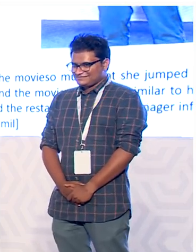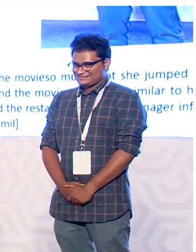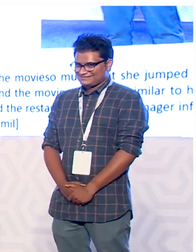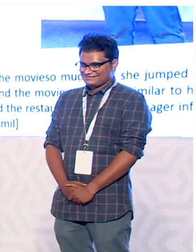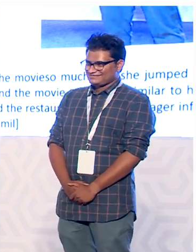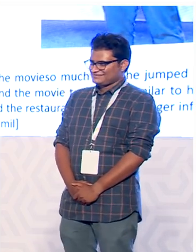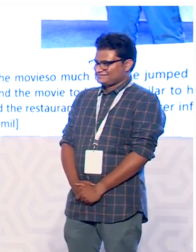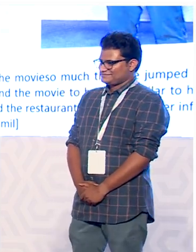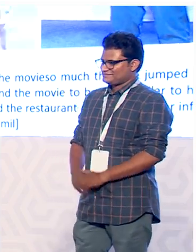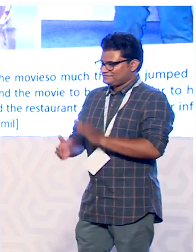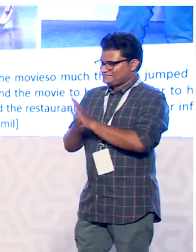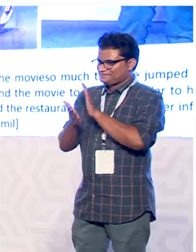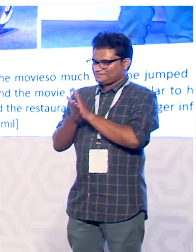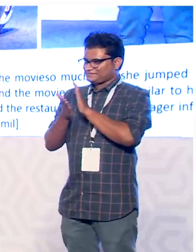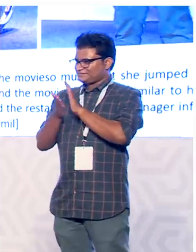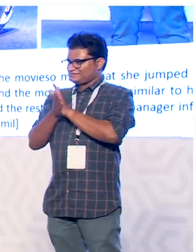ஆசை.